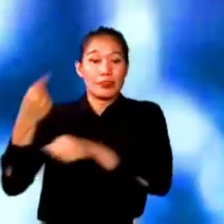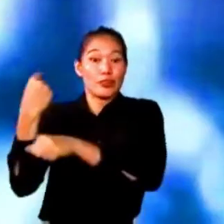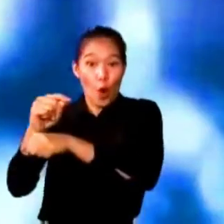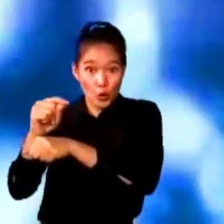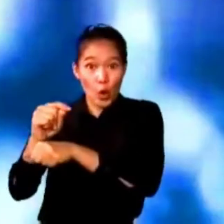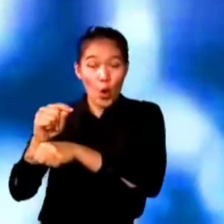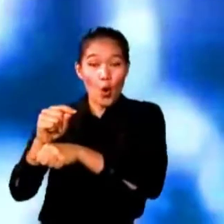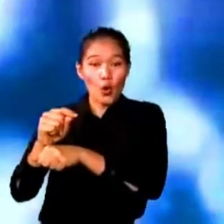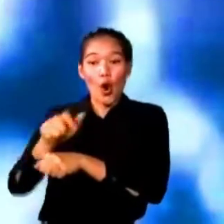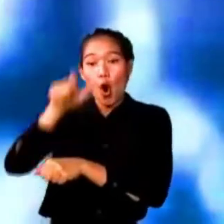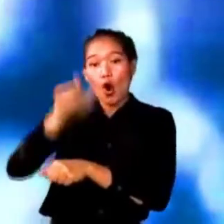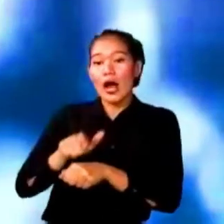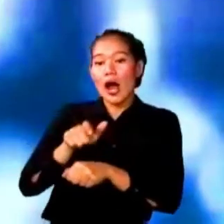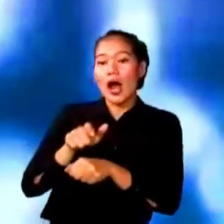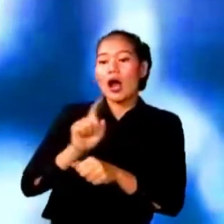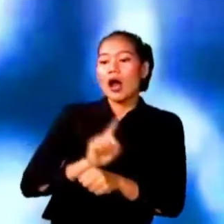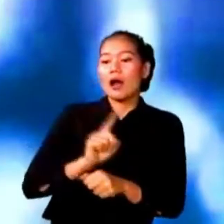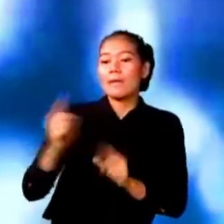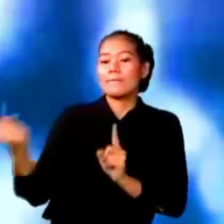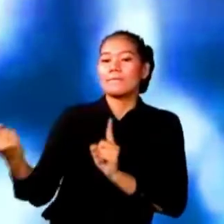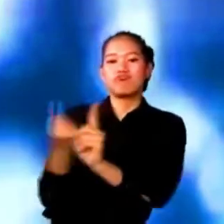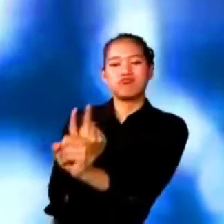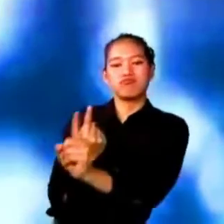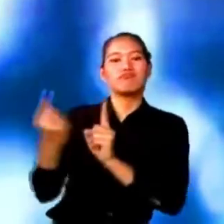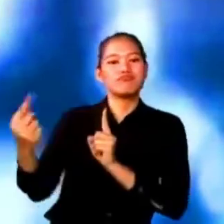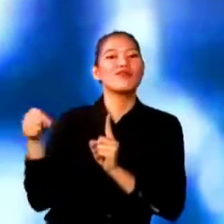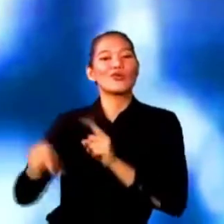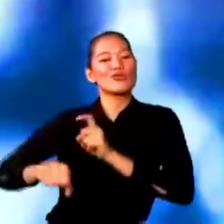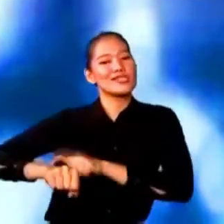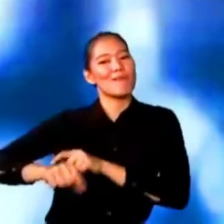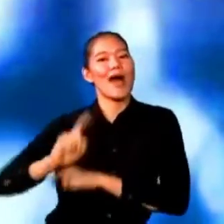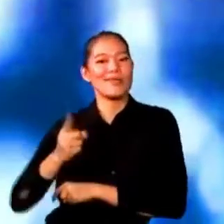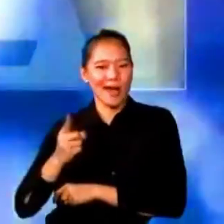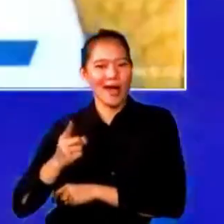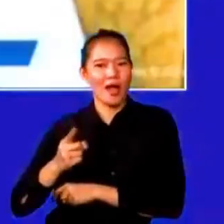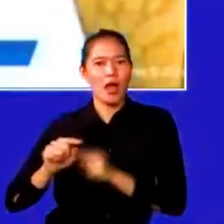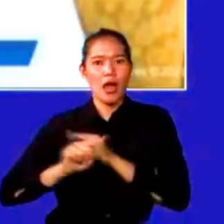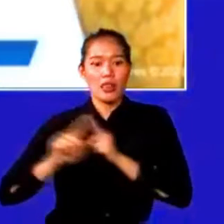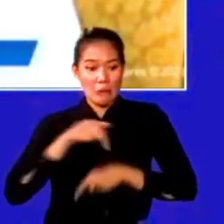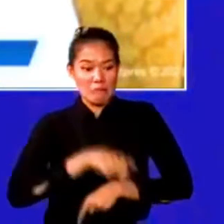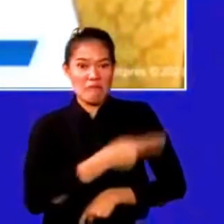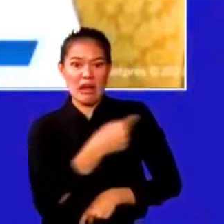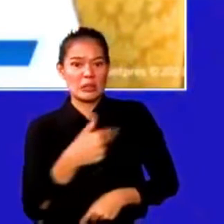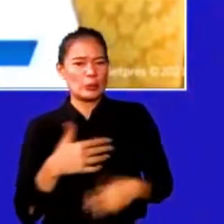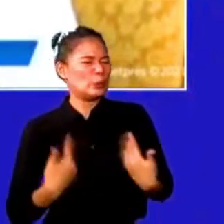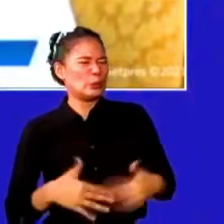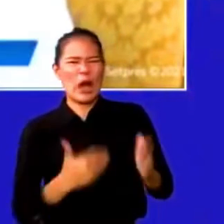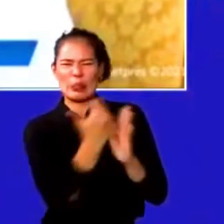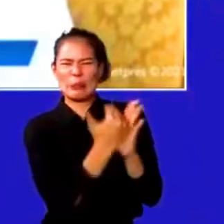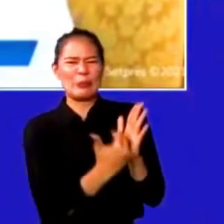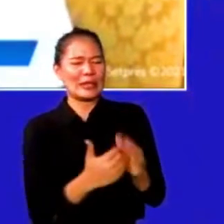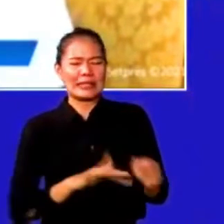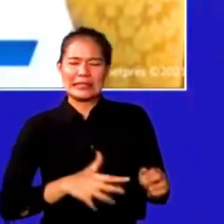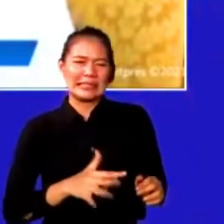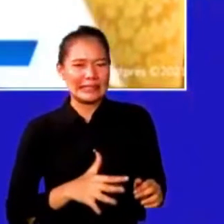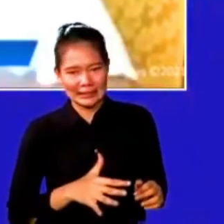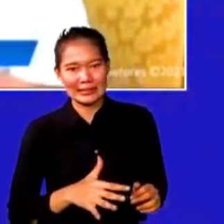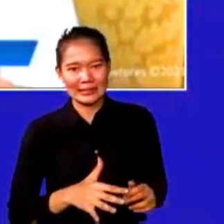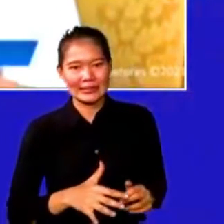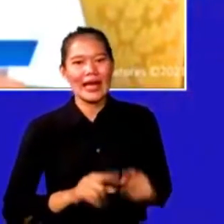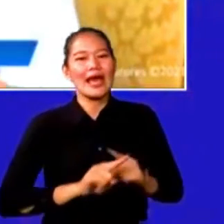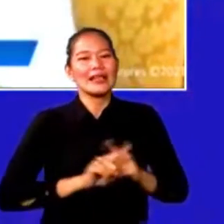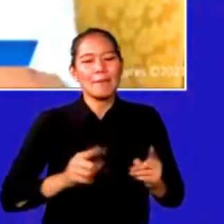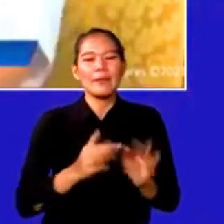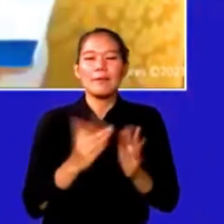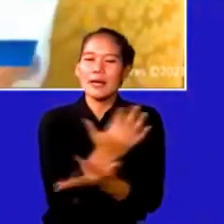bagaimana itu ada di Malaysia tetapi di kita ini masih longgar sekali Harusnya bisa tetapi disiplin